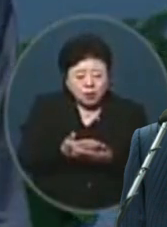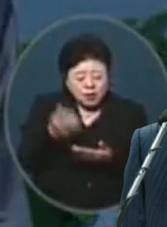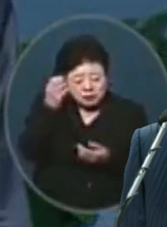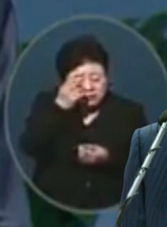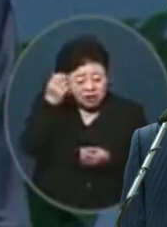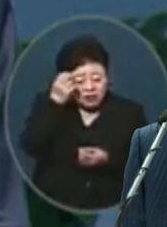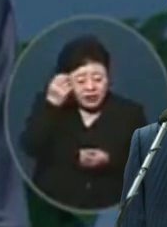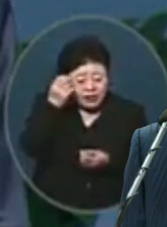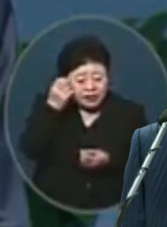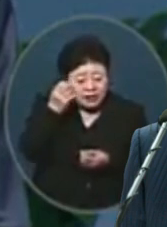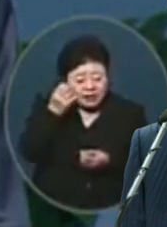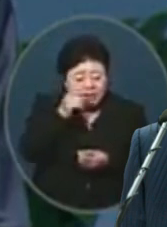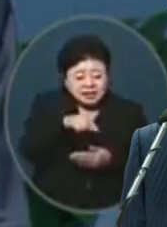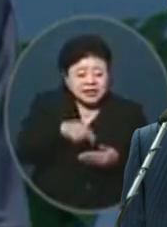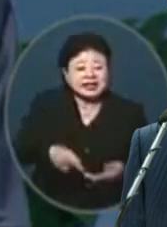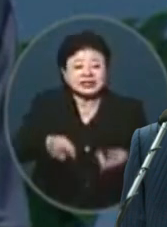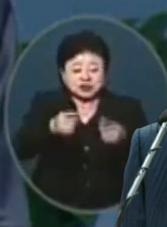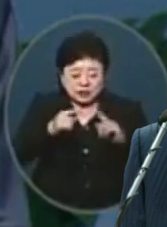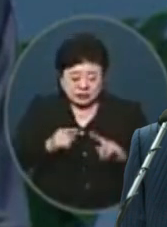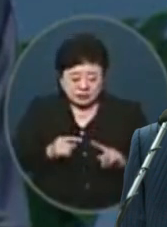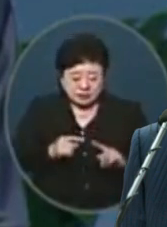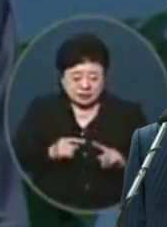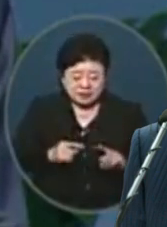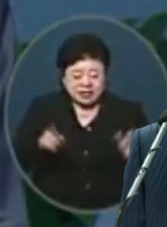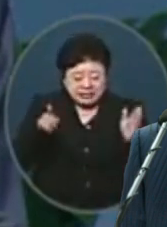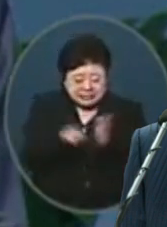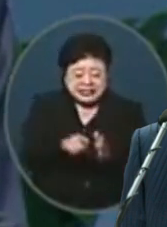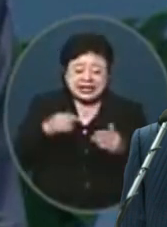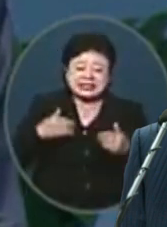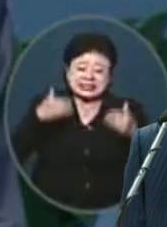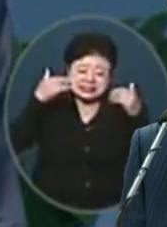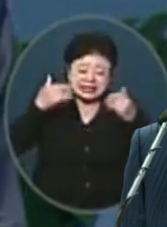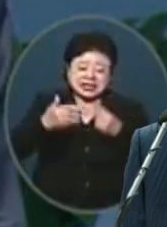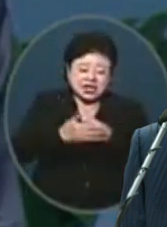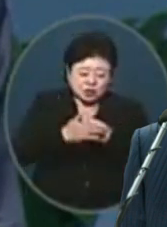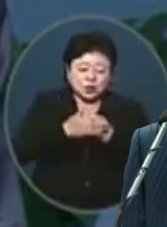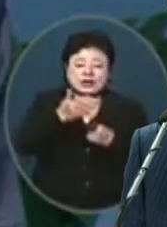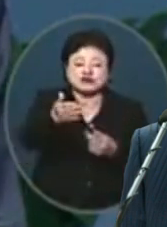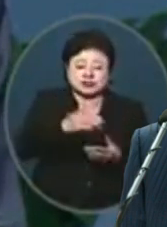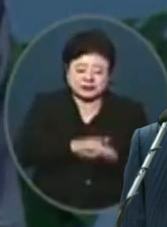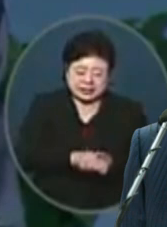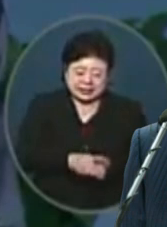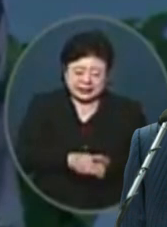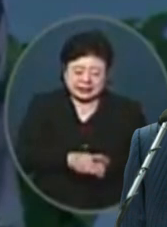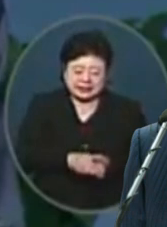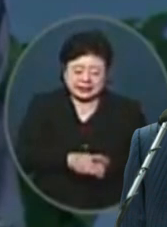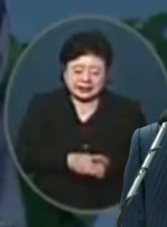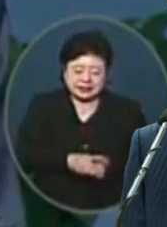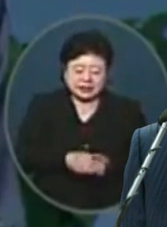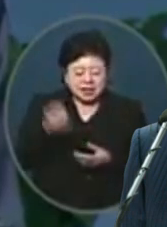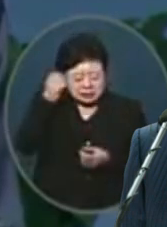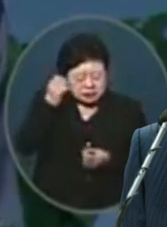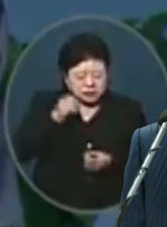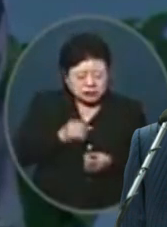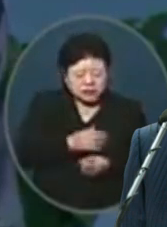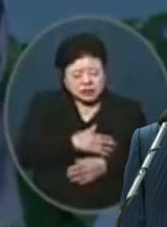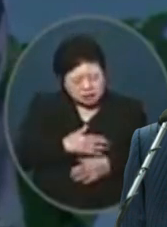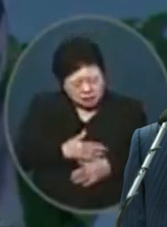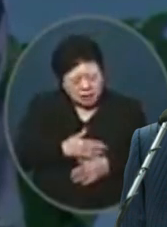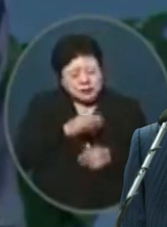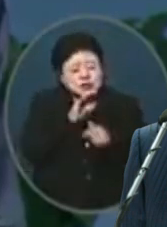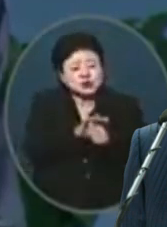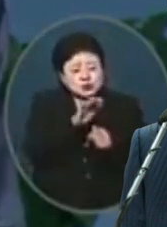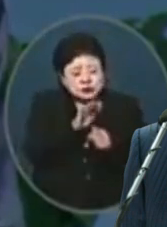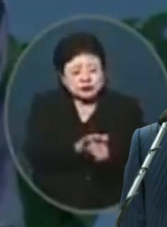성령은 그 안에 들어와서 신앙이 자라도록 도와주시는 것입니다. 이와 같이 성령도 우리의 연약함을